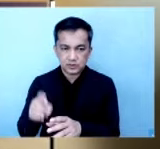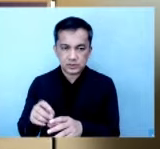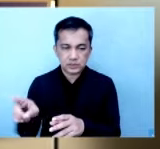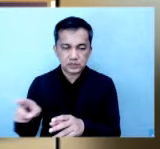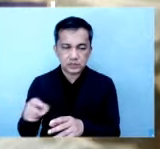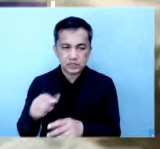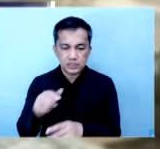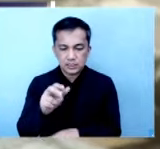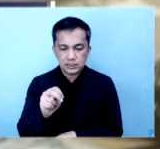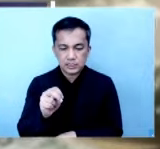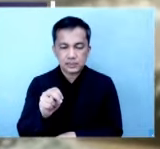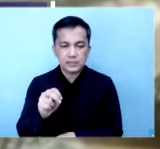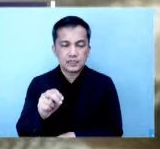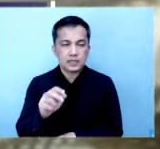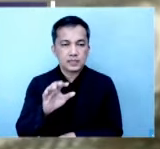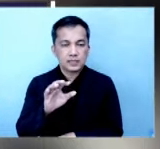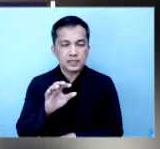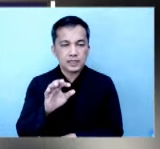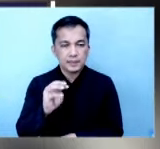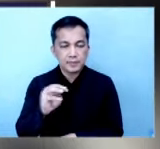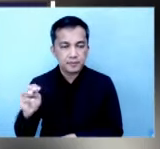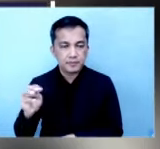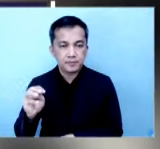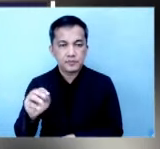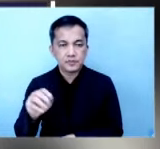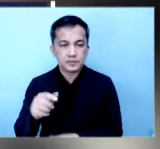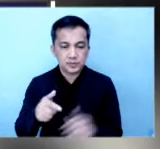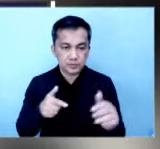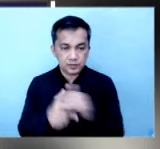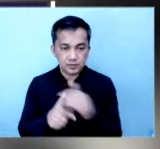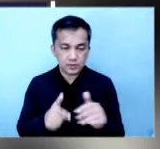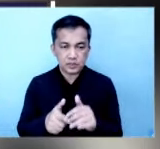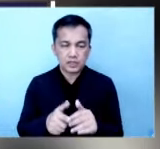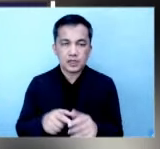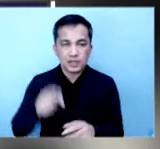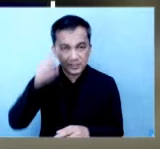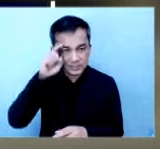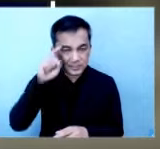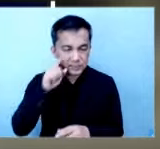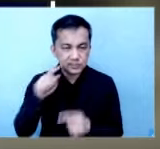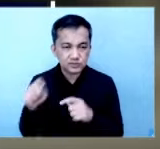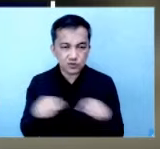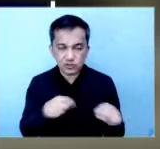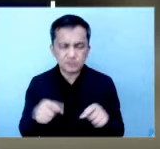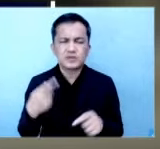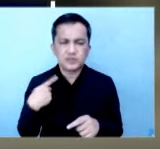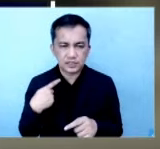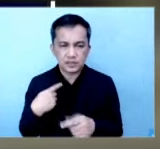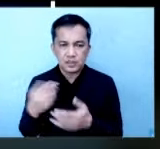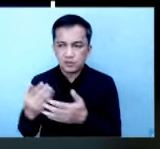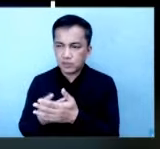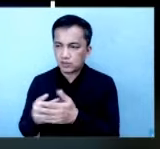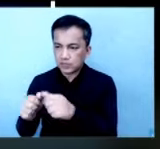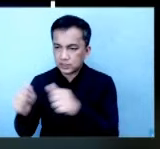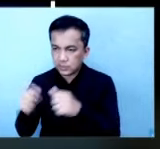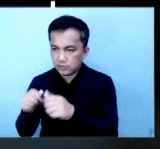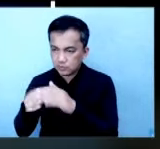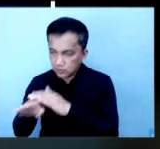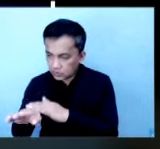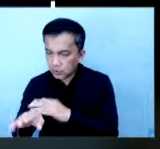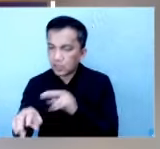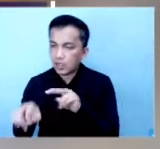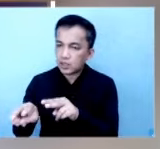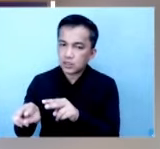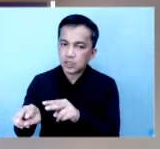9mm pistol at ilang sex toys. Pinasok rin ngayong araw ang panibagong working area. Bukod sa mga computer at cellphone, may nakitang mga